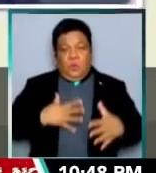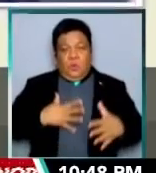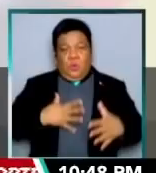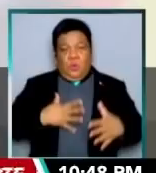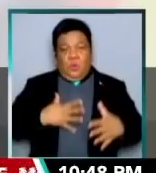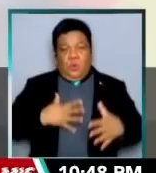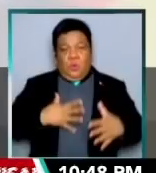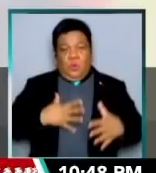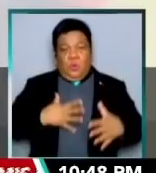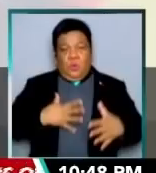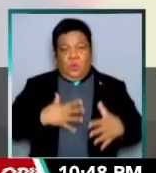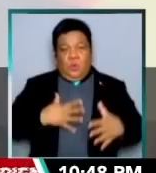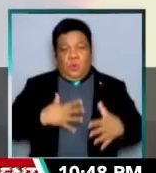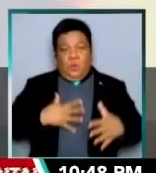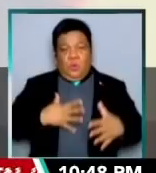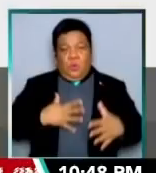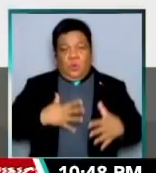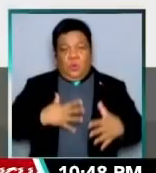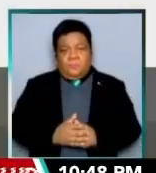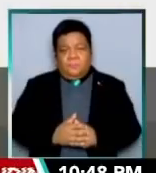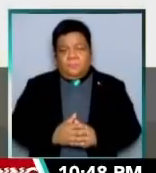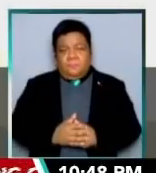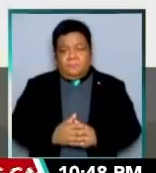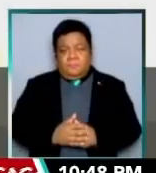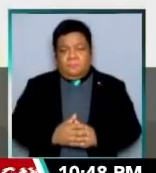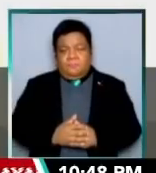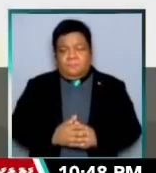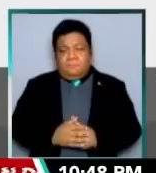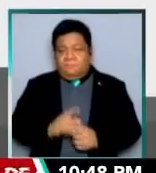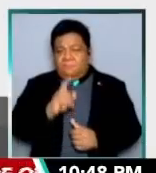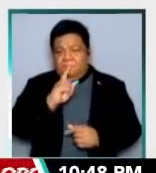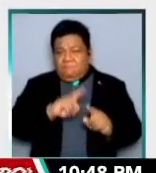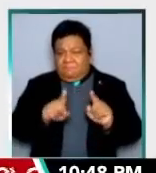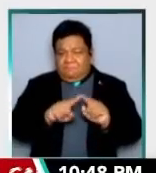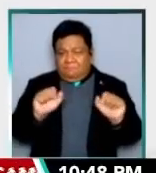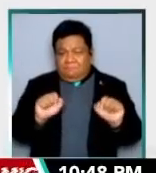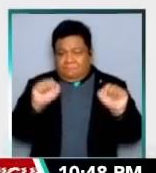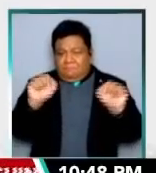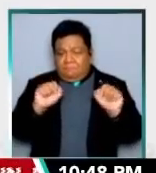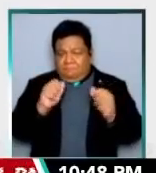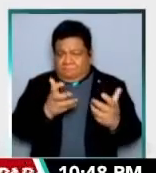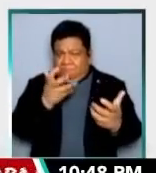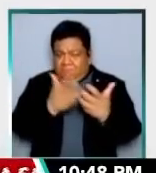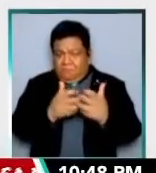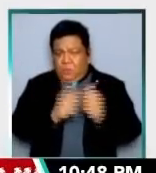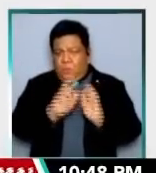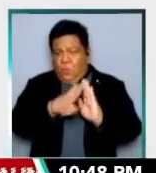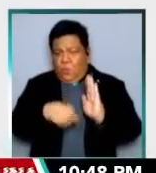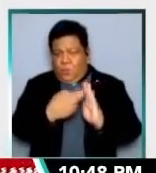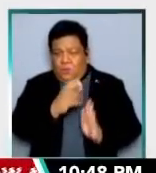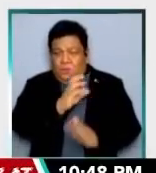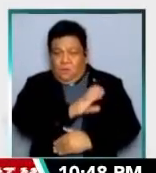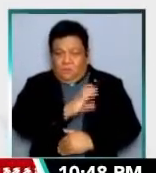may superhuman strength at nakakayang magbuhat ng mga gusali at tulay. Nasa IG story rin niya na tinamaan din daw